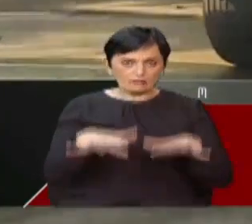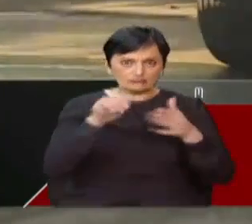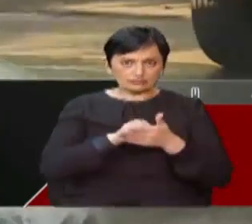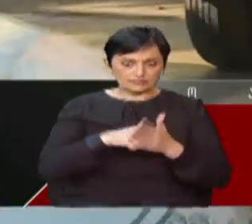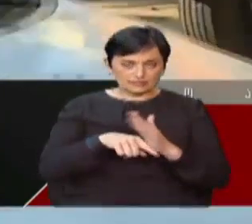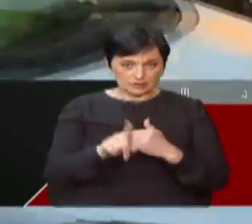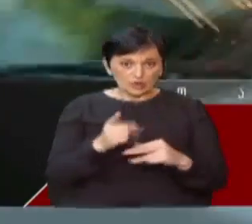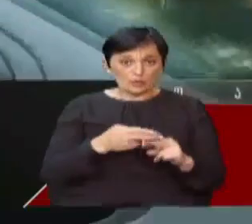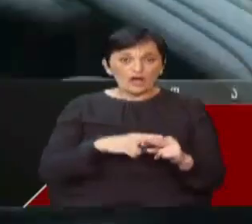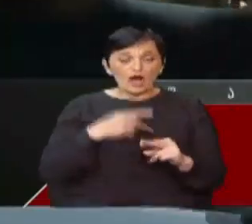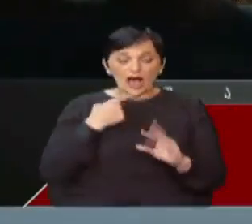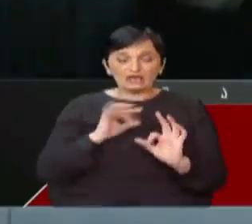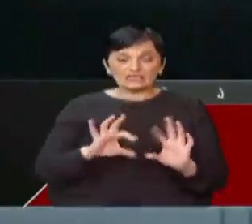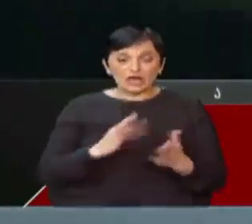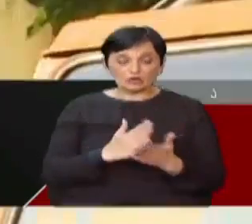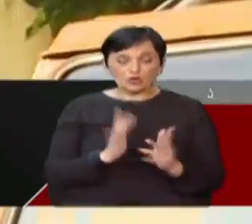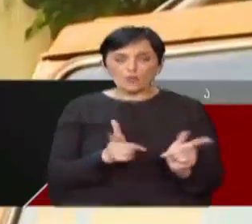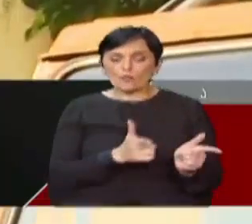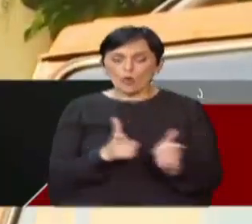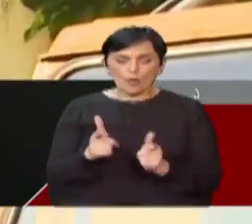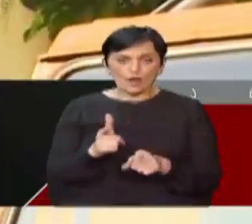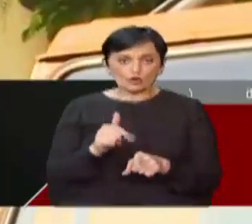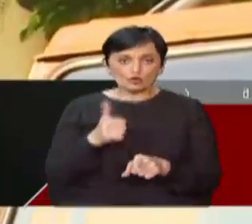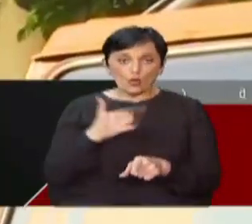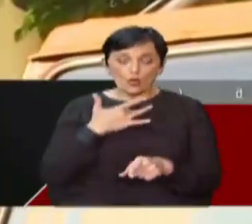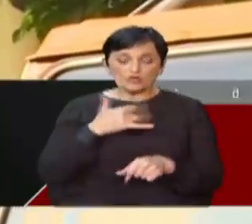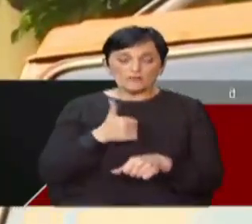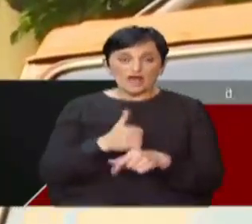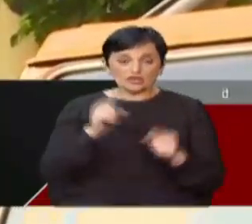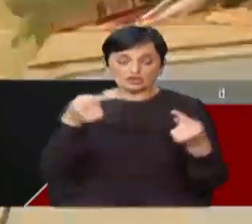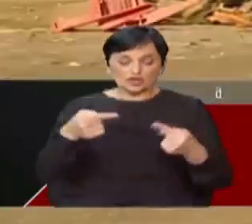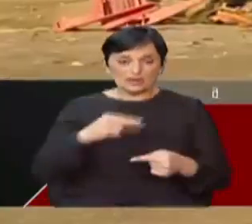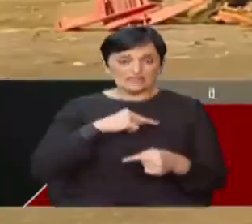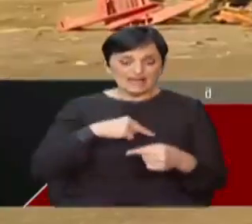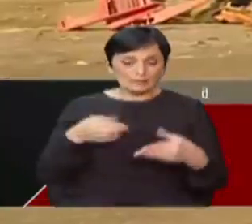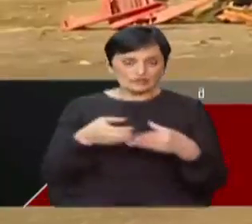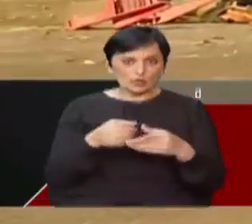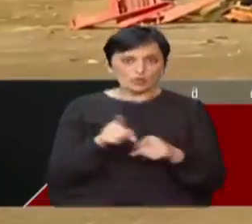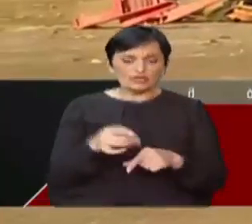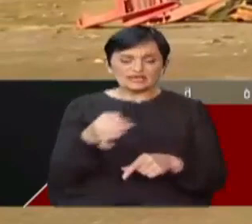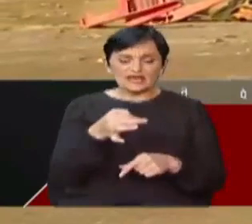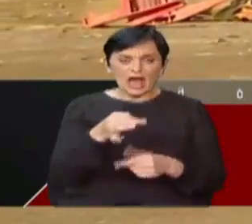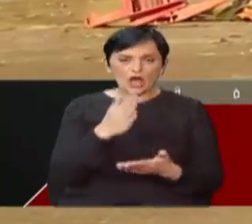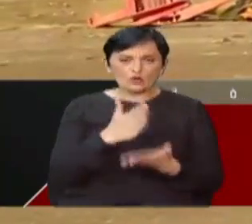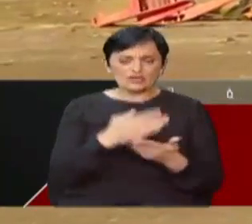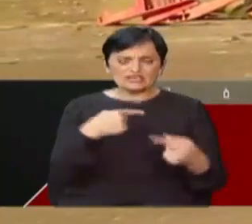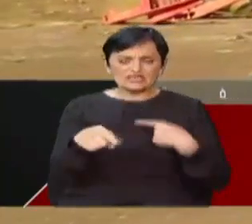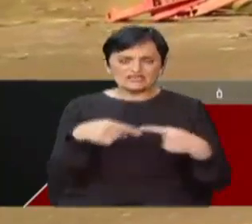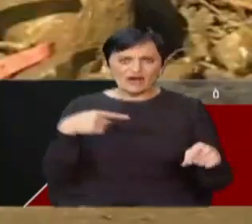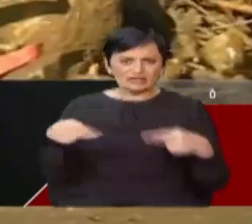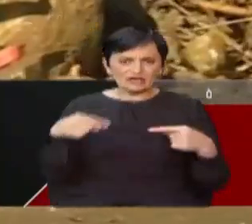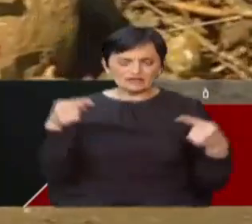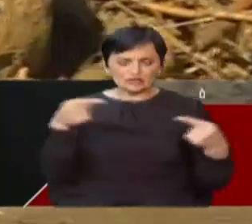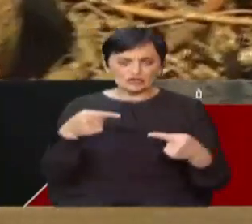თუმცაღა აღსანიშნავია, რომ მობილიზებული იქნა როგორც მერიის შესაბამის სამსახურები, ასევე რეგიონში არსებული სხვადასხვა